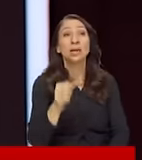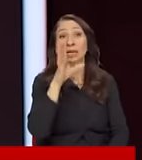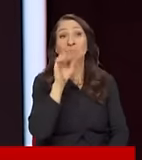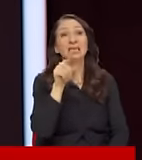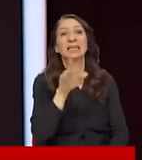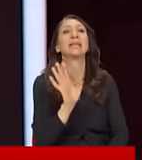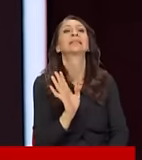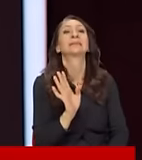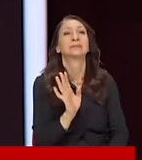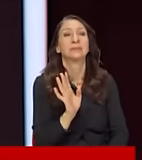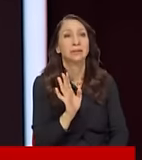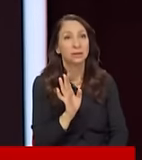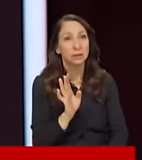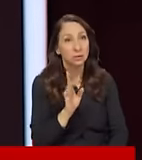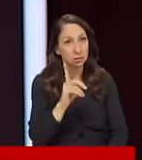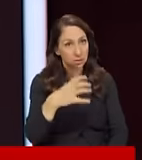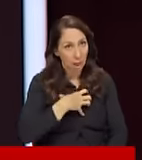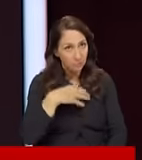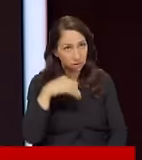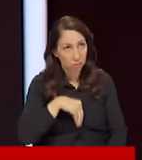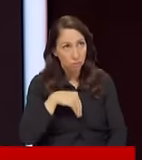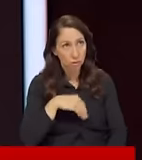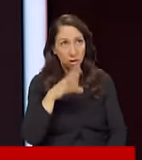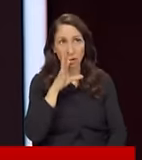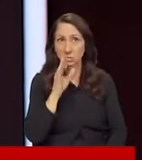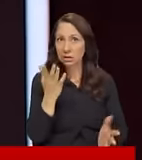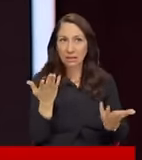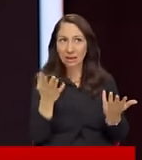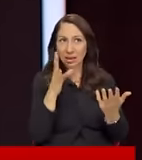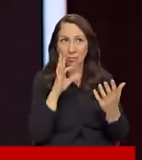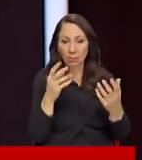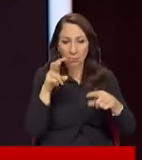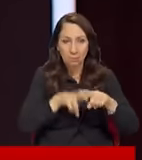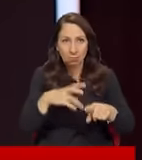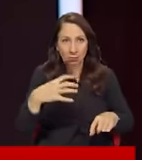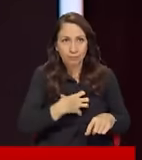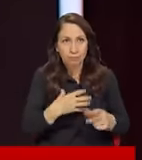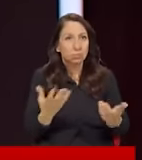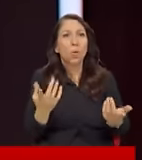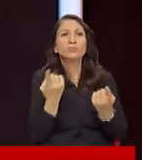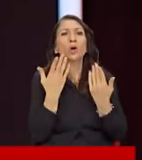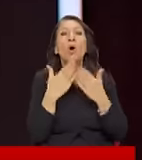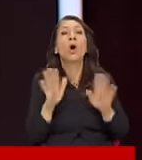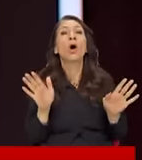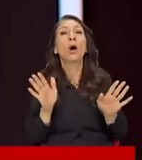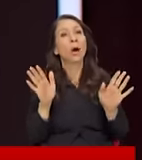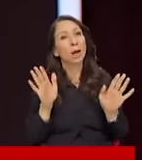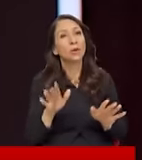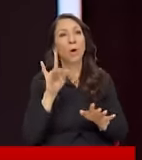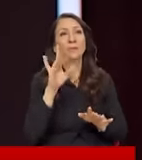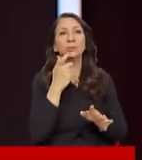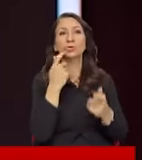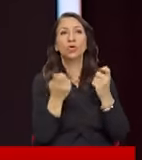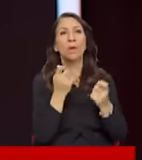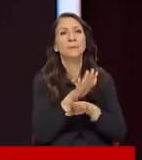sen değilsin. Sahibi mi zannediyorsun yani? Kimse ki, hangi makamın sahibi? Böyle bir şey olabilir mi? Kaldı ki 15 yıl